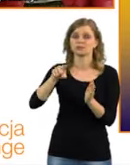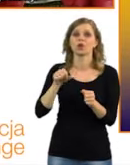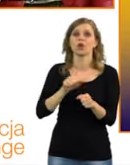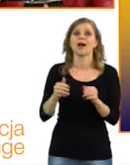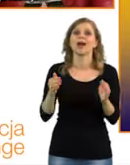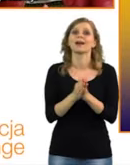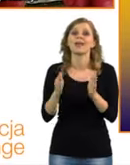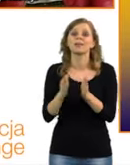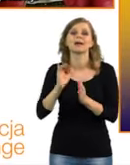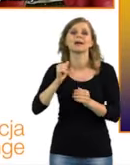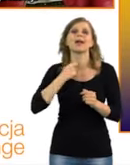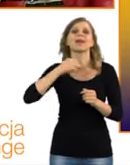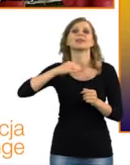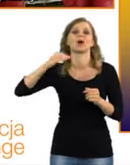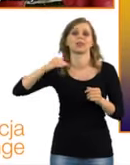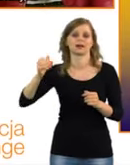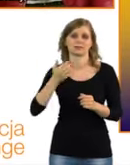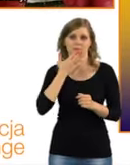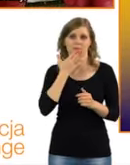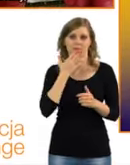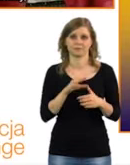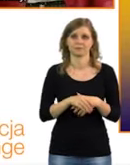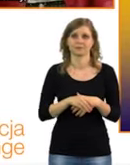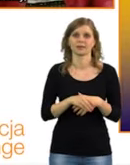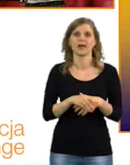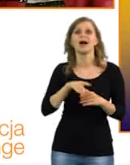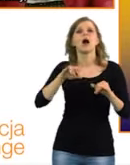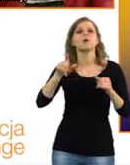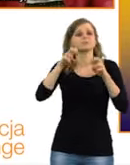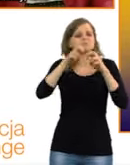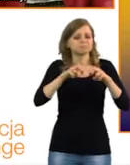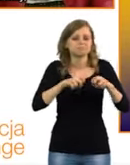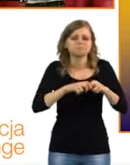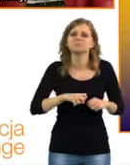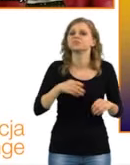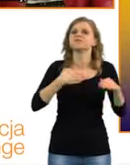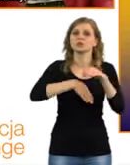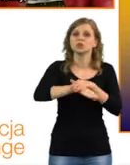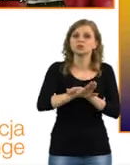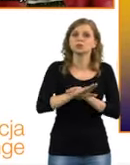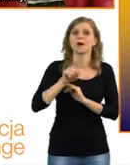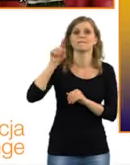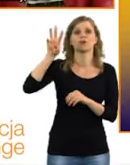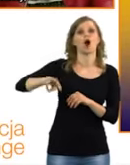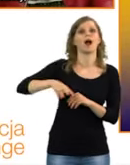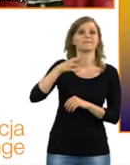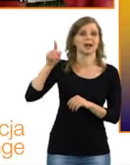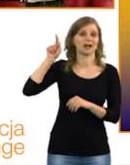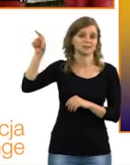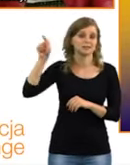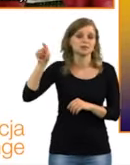jest rytm i intonacja mowy. Rezultaty badań w